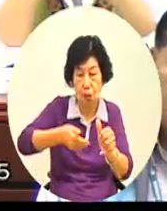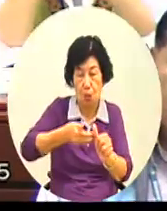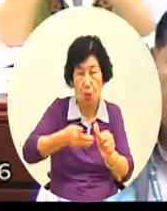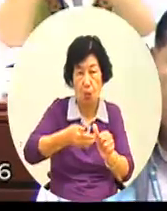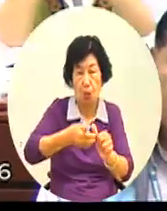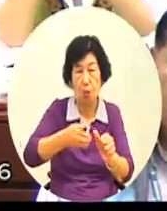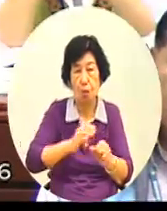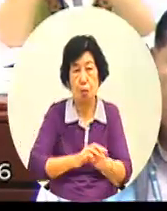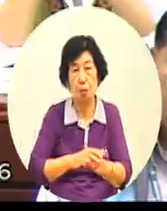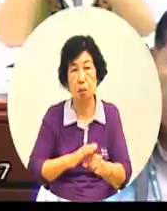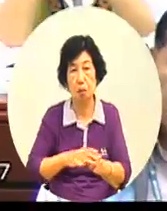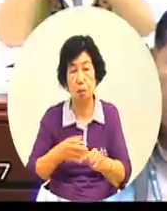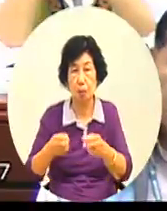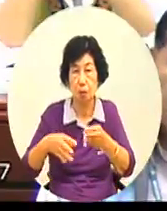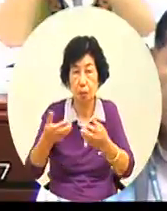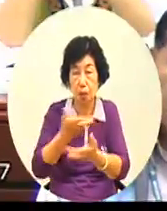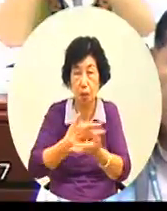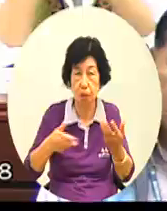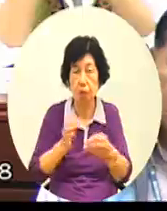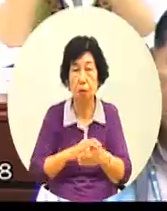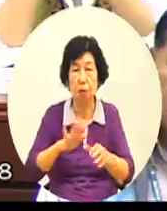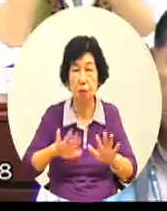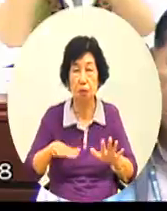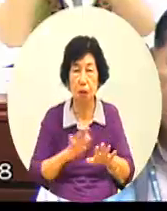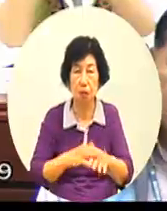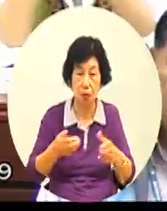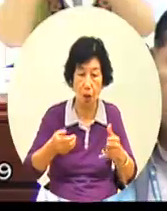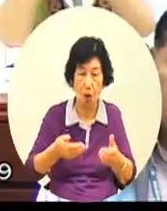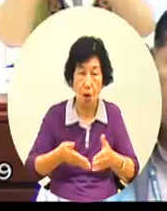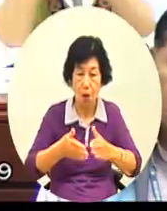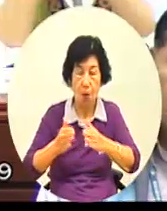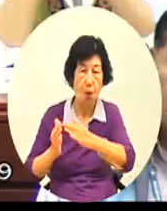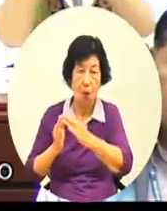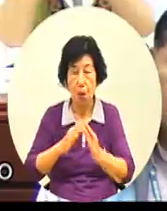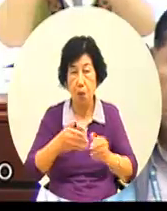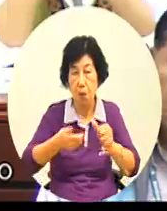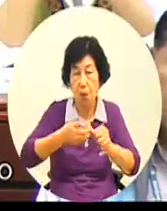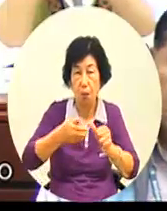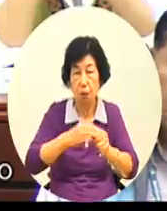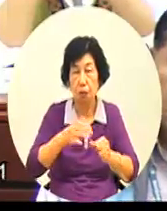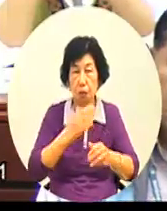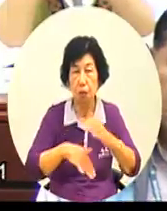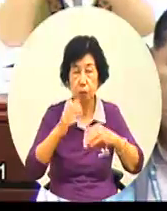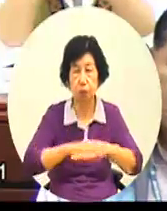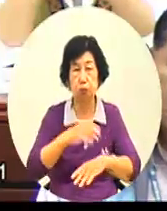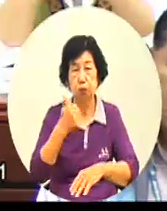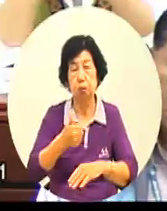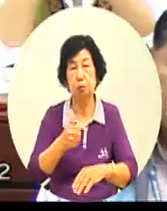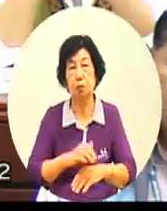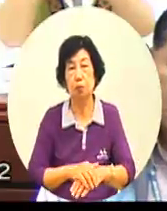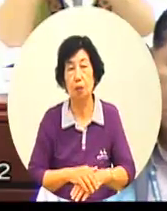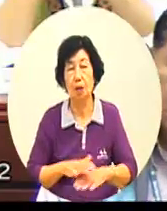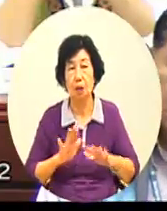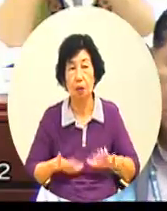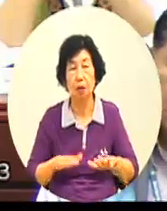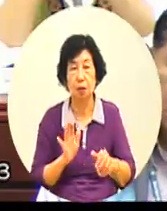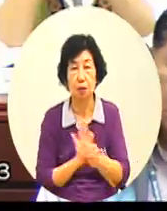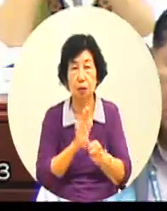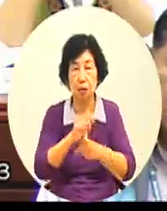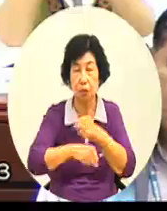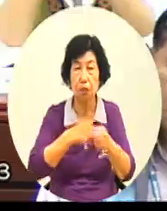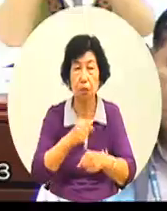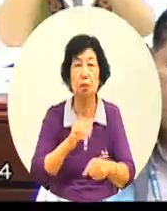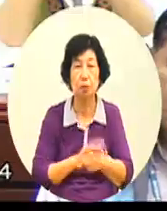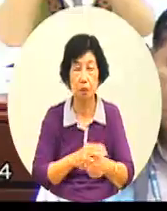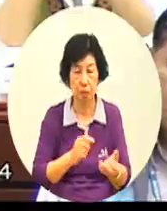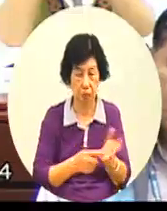好的合作，整个复议都还蛮成功。那马勒的这个所谓的万山岩雕，包括现在在推动的龙纹石也都还成效，